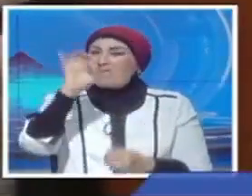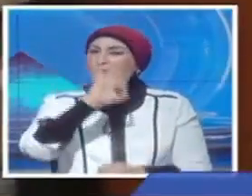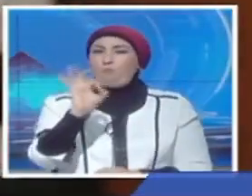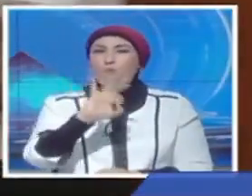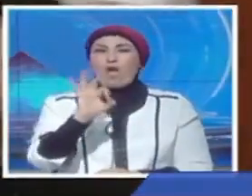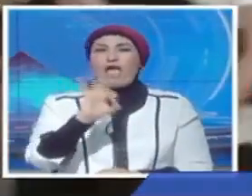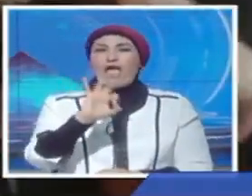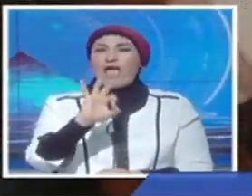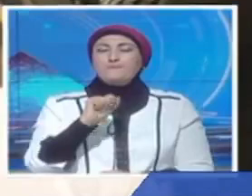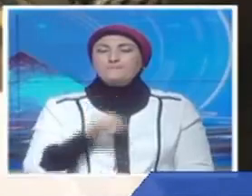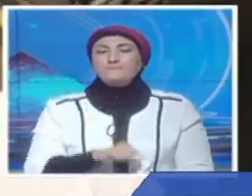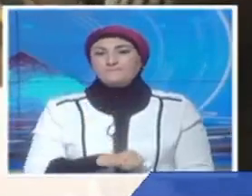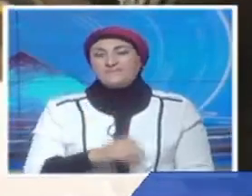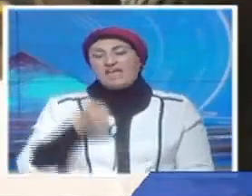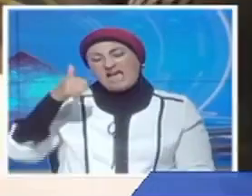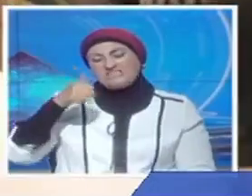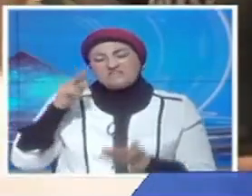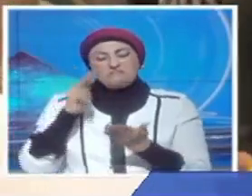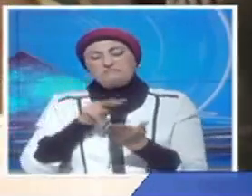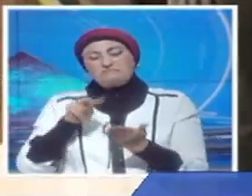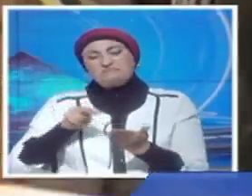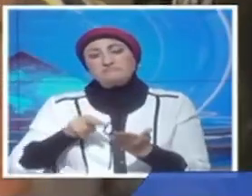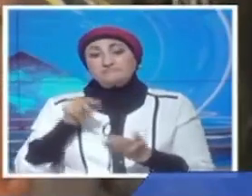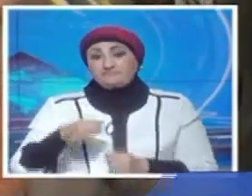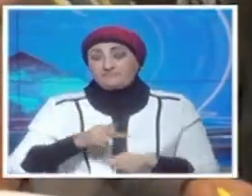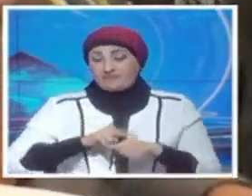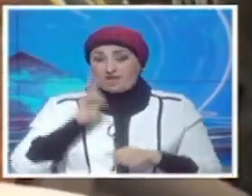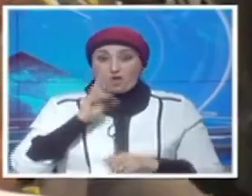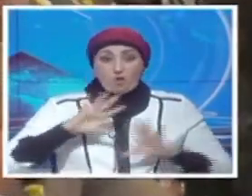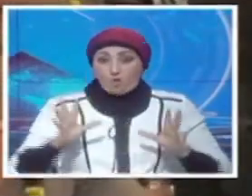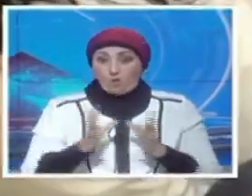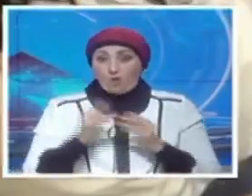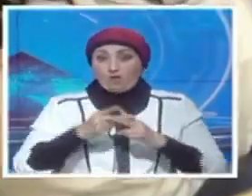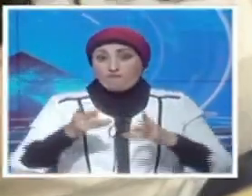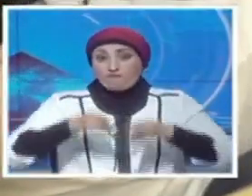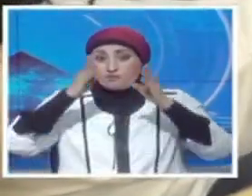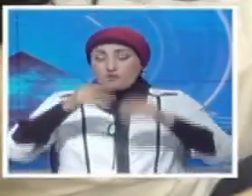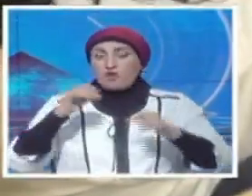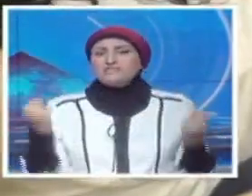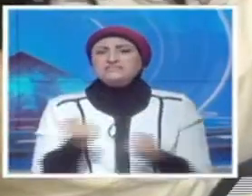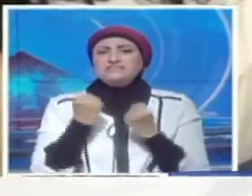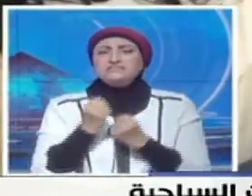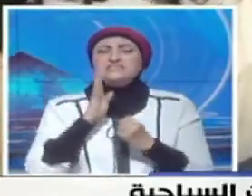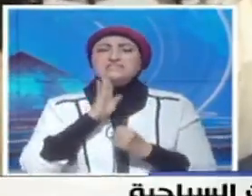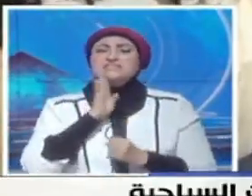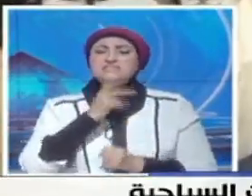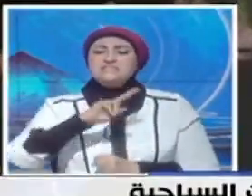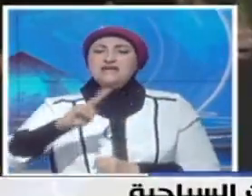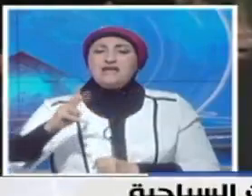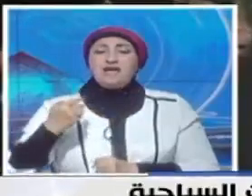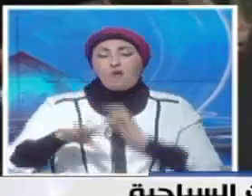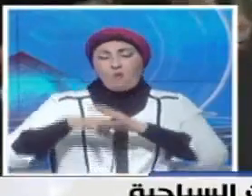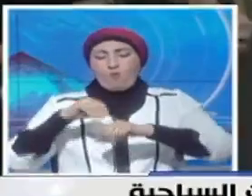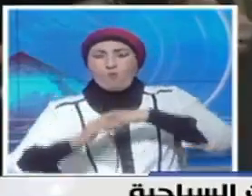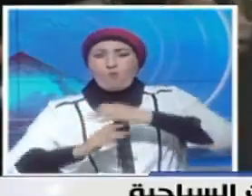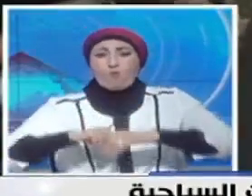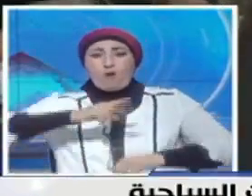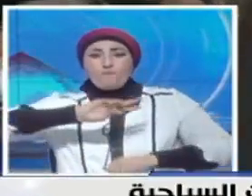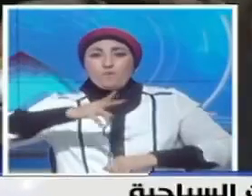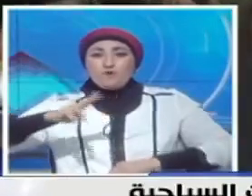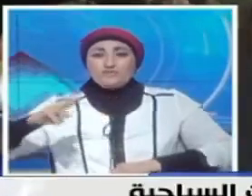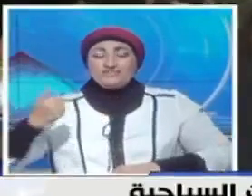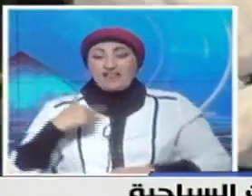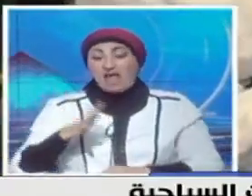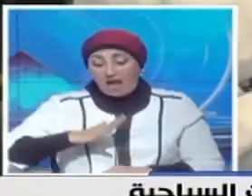من المقررات العلمية. وفي كل التخصصات الفندقية يتم تدريب الطلبة على المهارات المختلفة